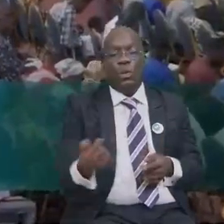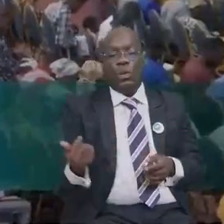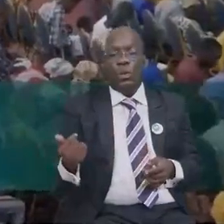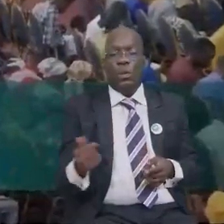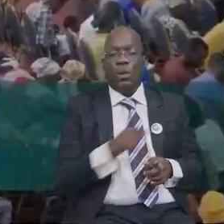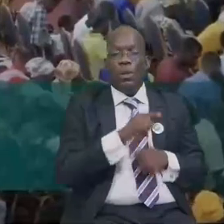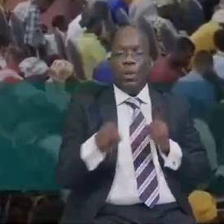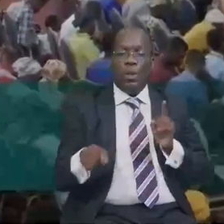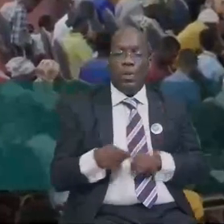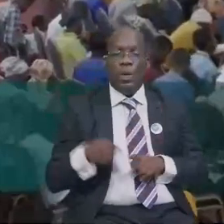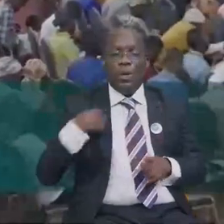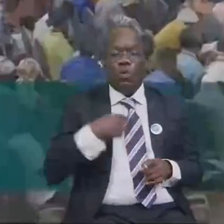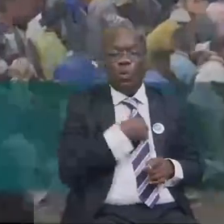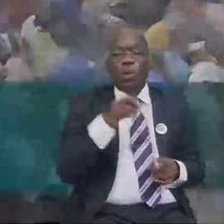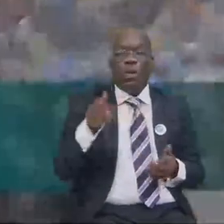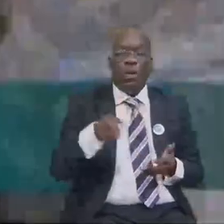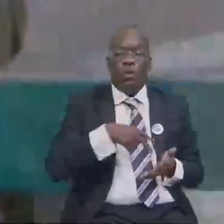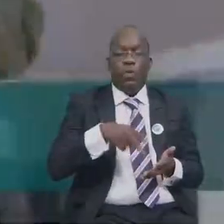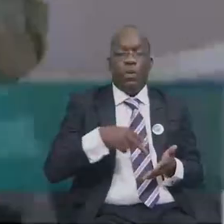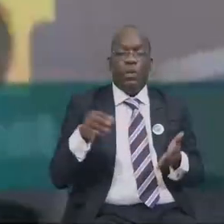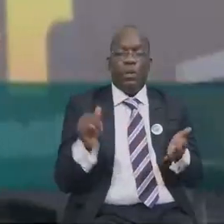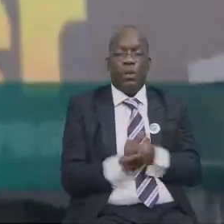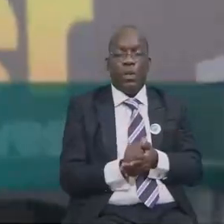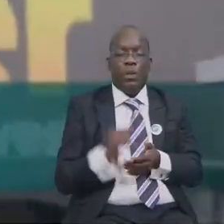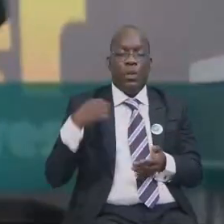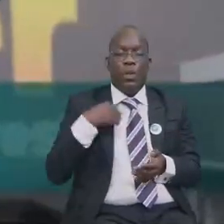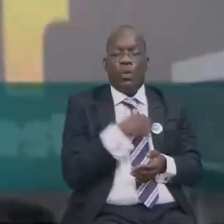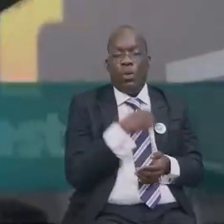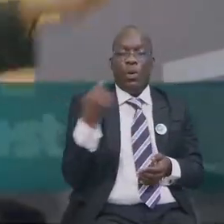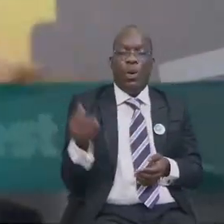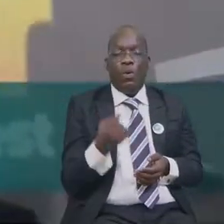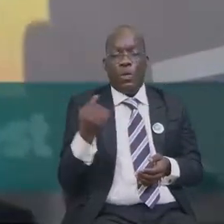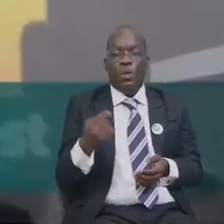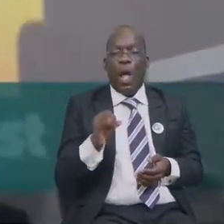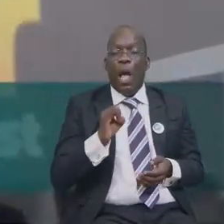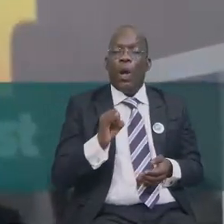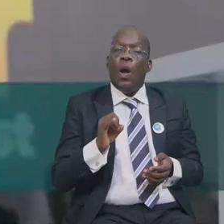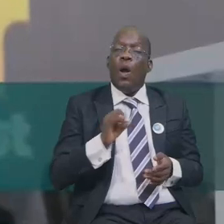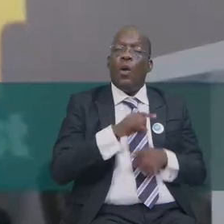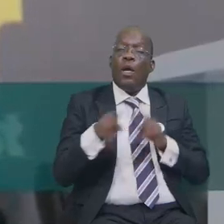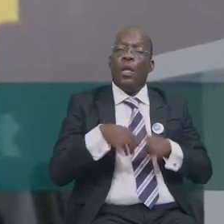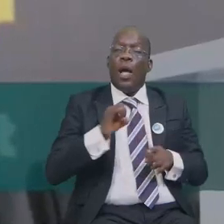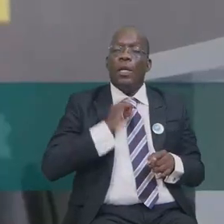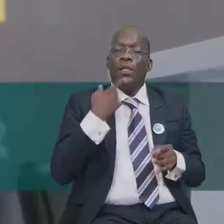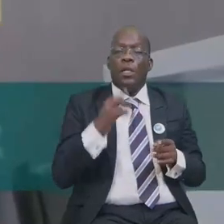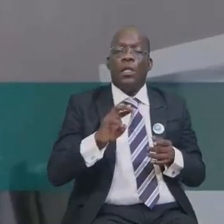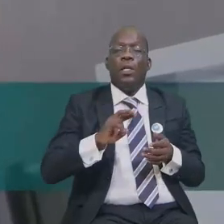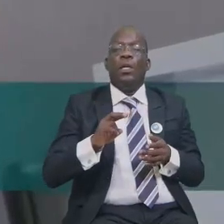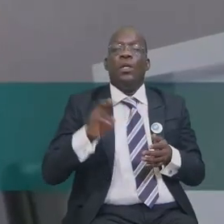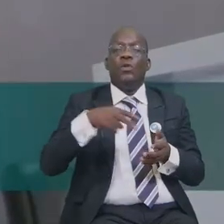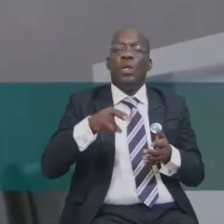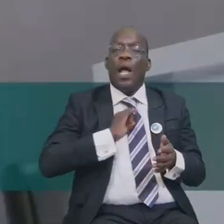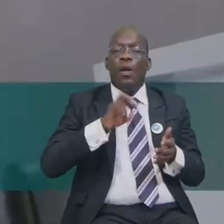Confessez donc vos péchés les uns aux autres. Quand vous lisez cela, quand je dis nous, je parle de plusieurs ministres, nous interprétons ça.